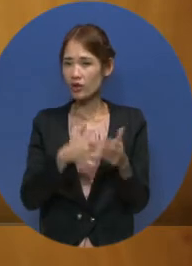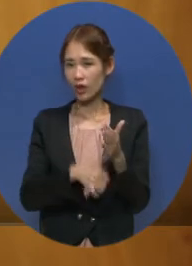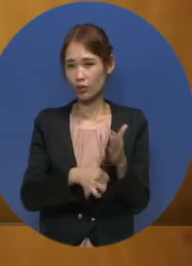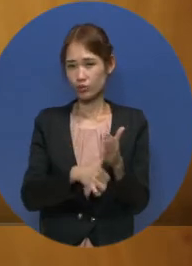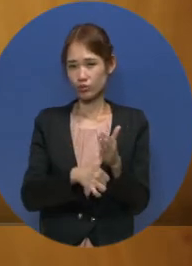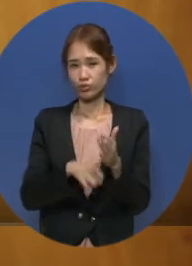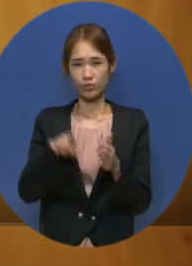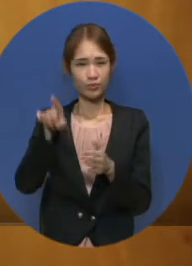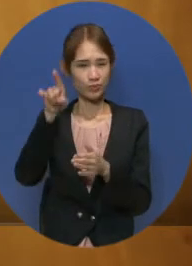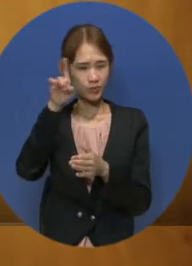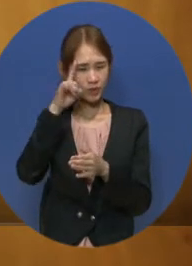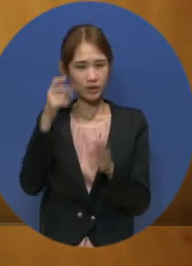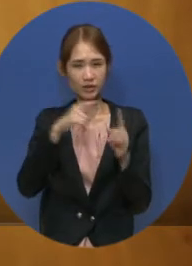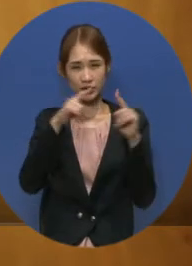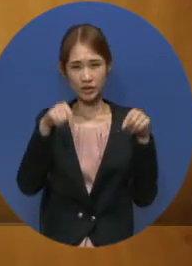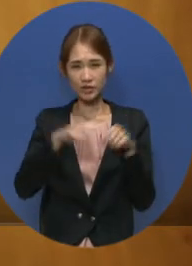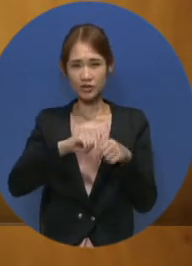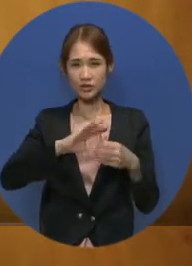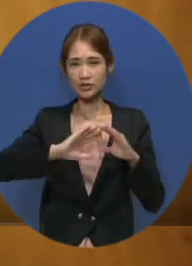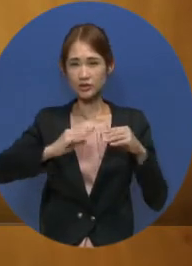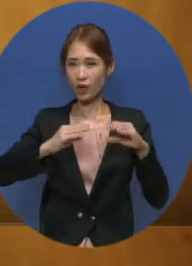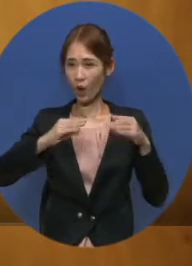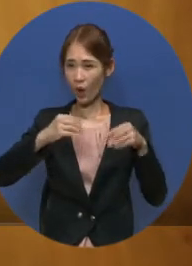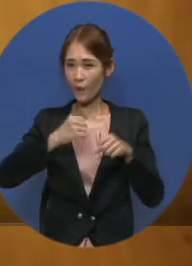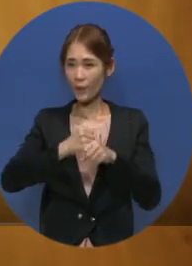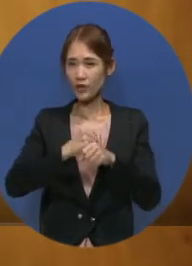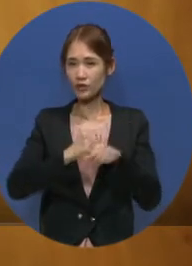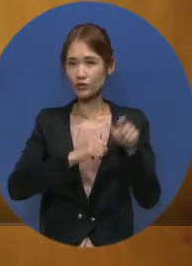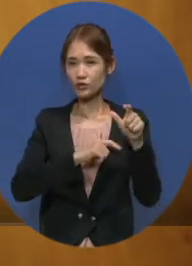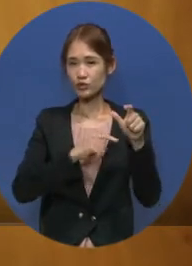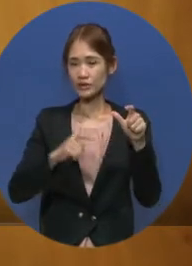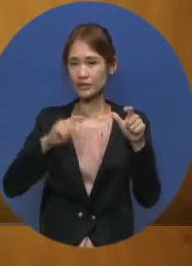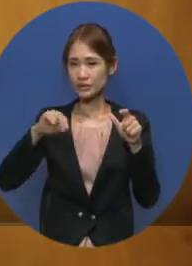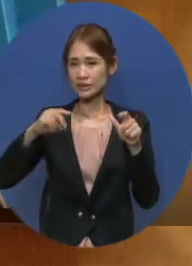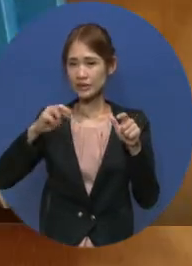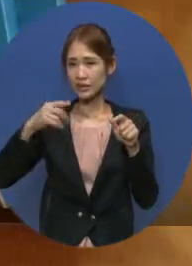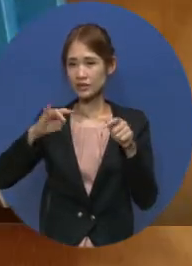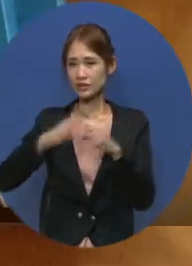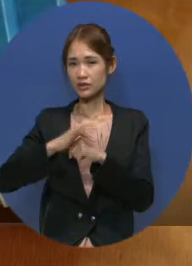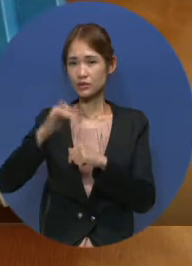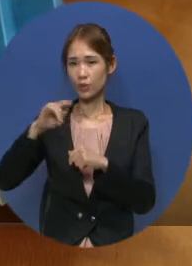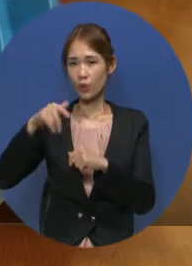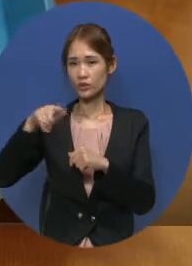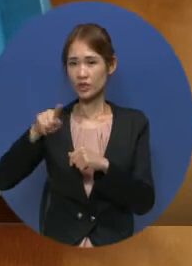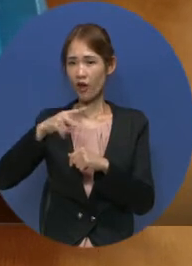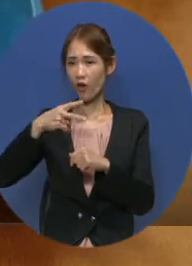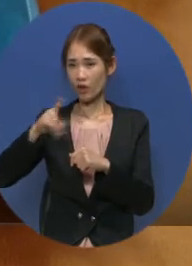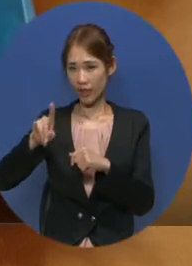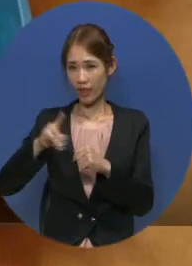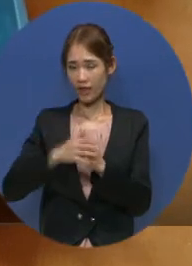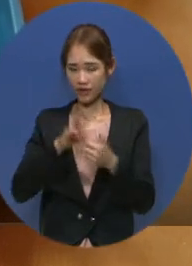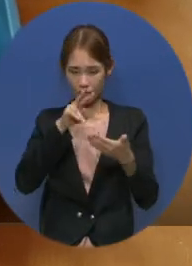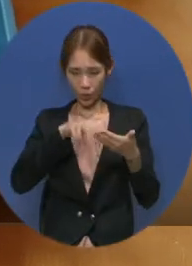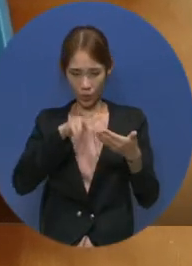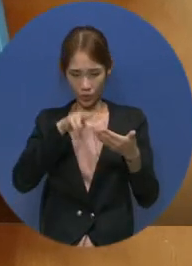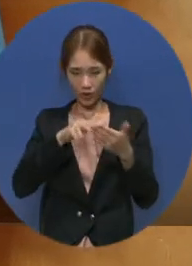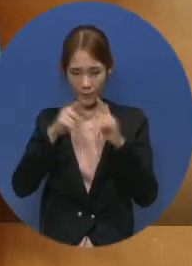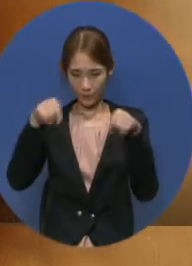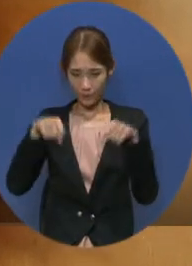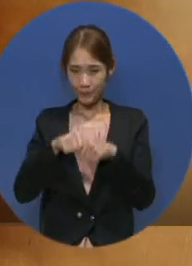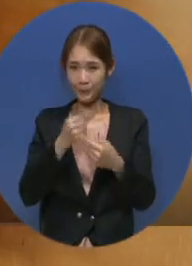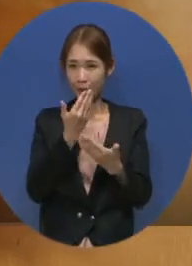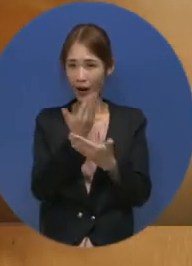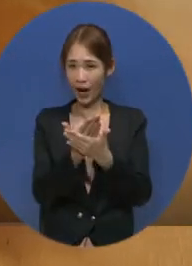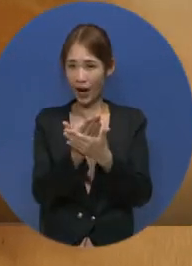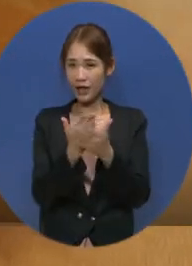이 100% 재생지로 접어서 만든 G스탠드 독서대가 있고요. 이 독서대는 접어서 만들었기 때문에